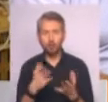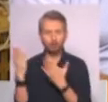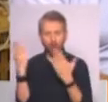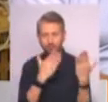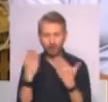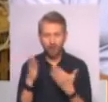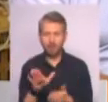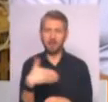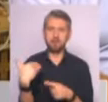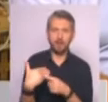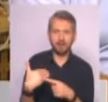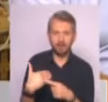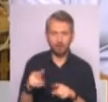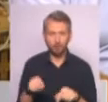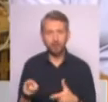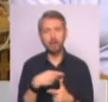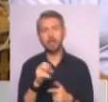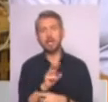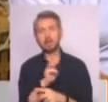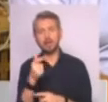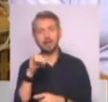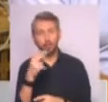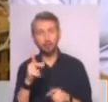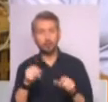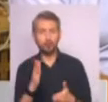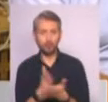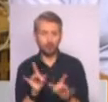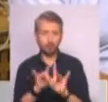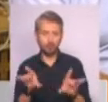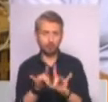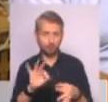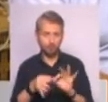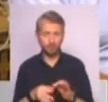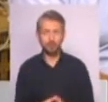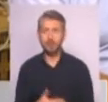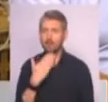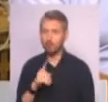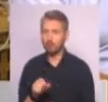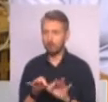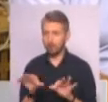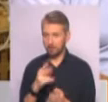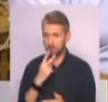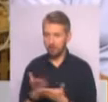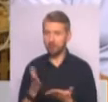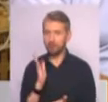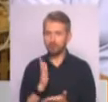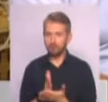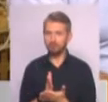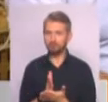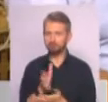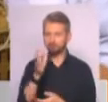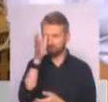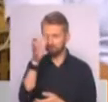с обратной стороны. Или на сайте ГИОЦ тоже есть разъяснение. Дякуємо, дуже дякуємо за роз'яснення. Бачите, які у нас є свідомі глядачі,